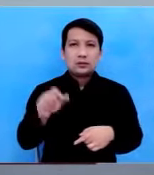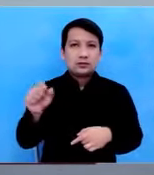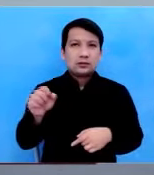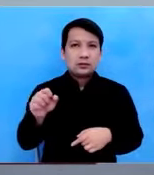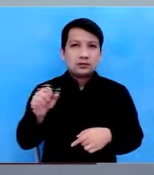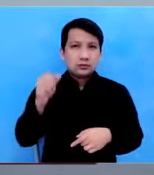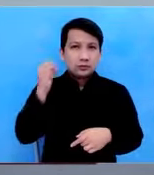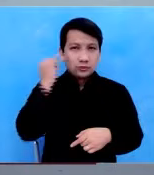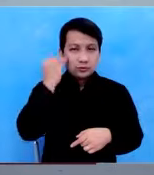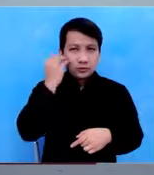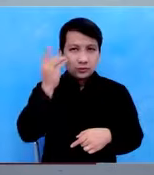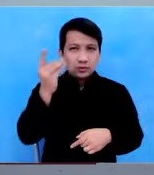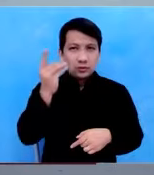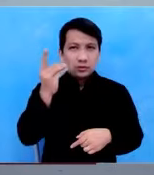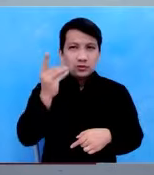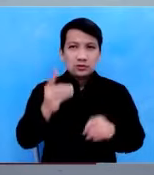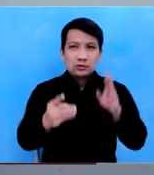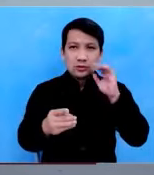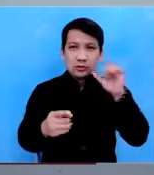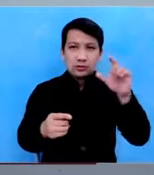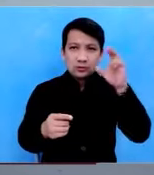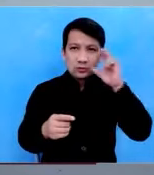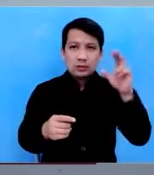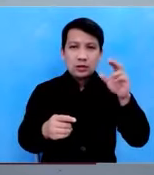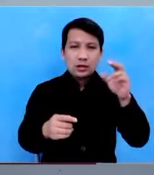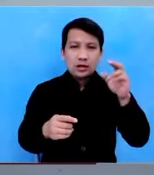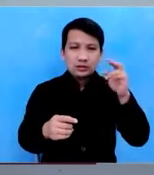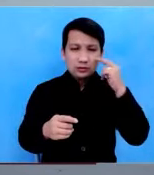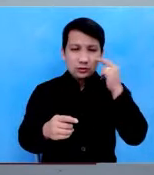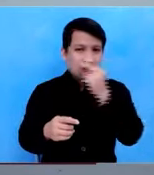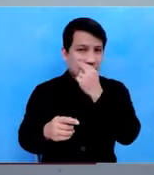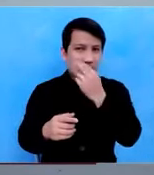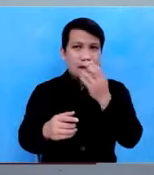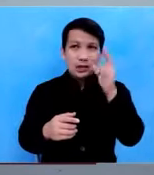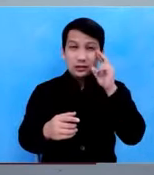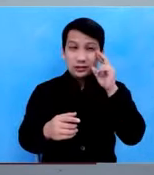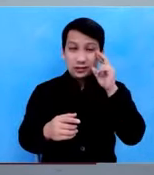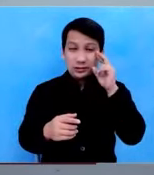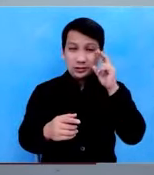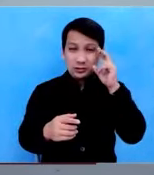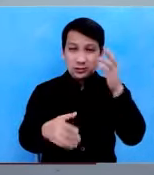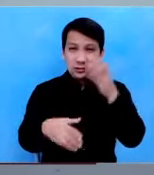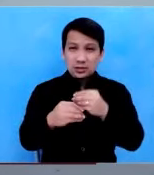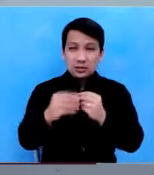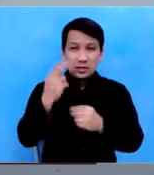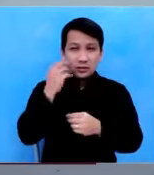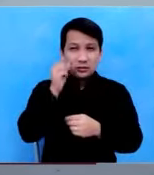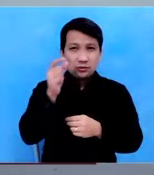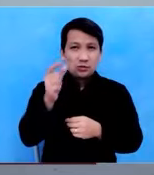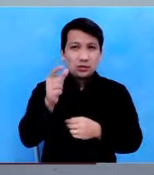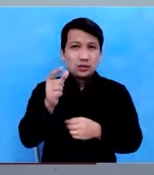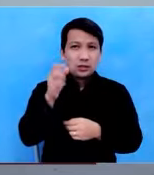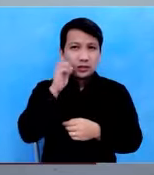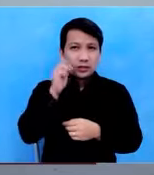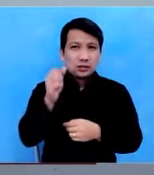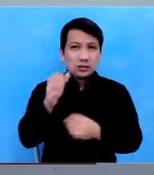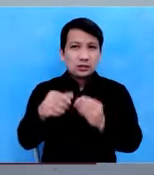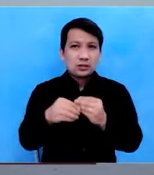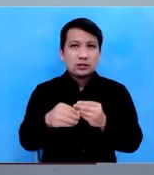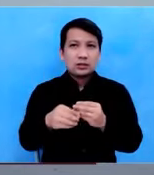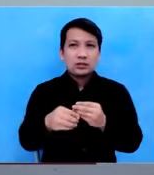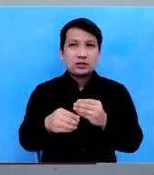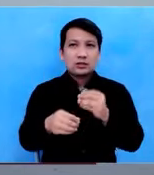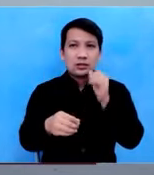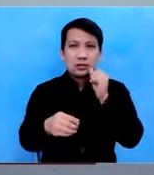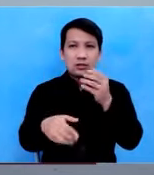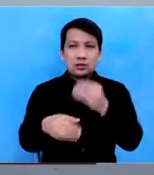Soc Rodrigo, Benigno Aquino at Ramon Mitra, at mga human rights leaders gaya po ni Heidi Yorak, Eta Rosales at Tito Gingona. Pati mga